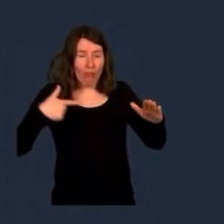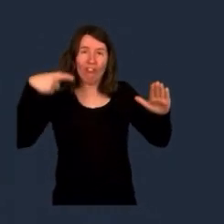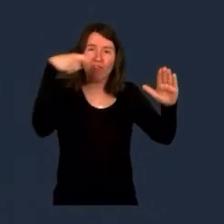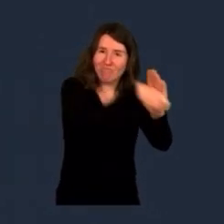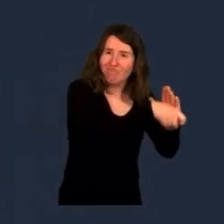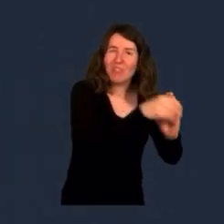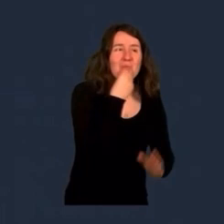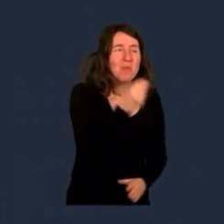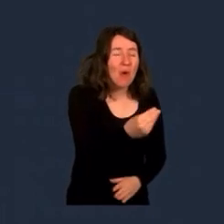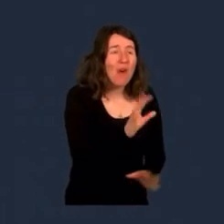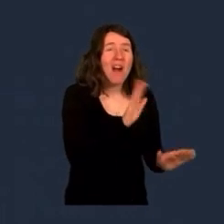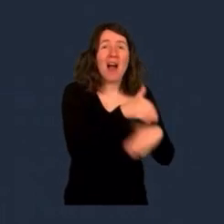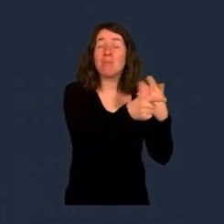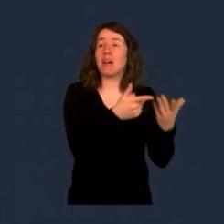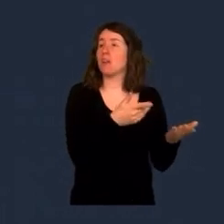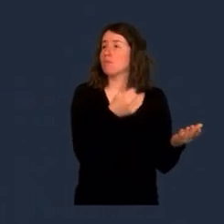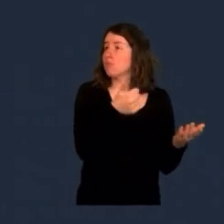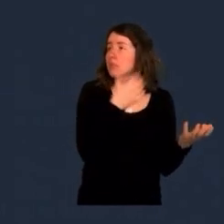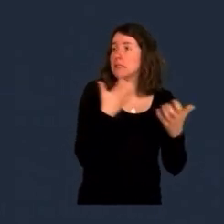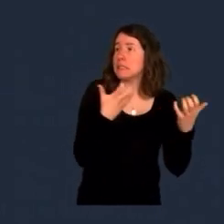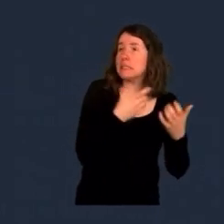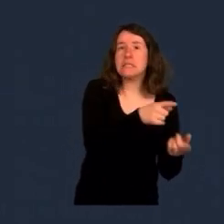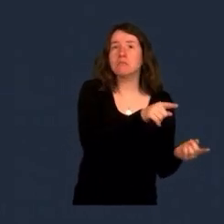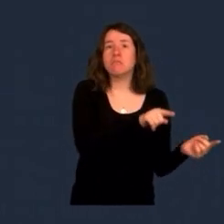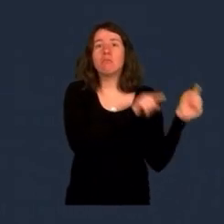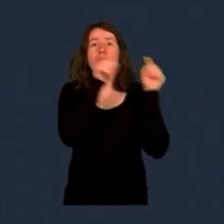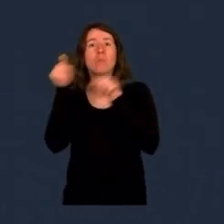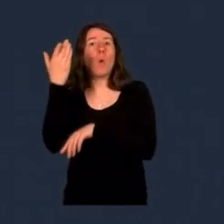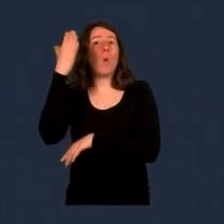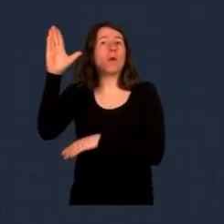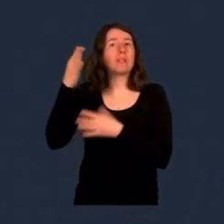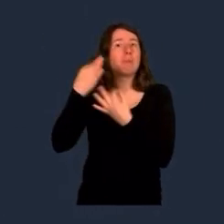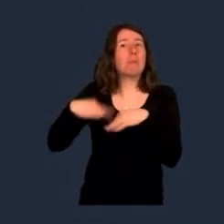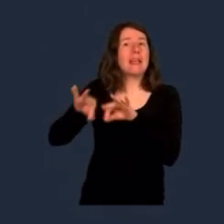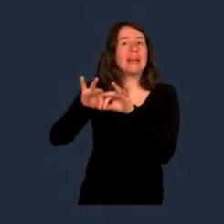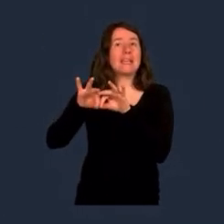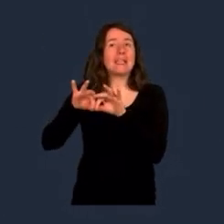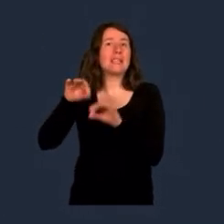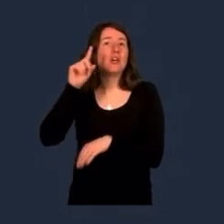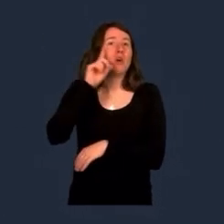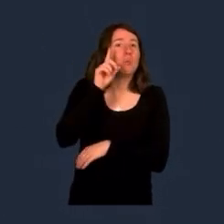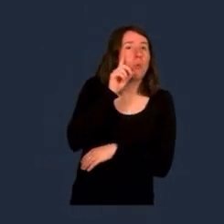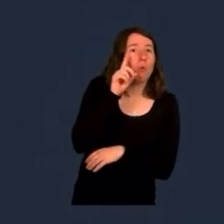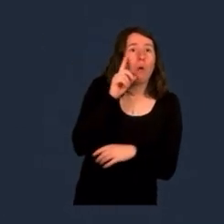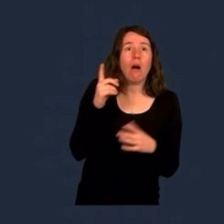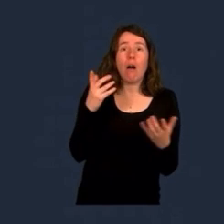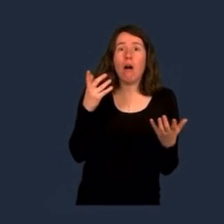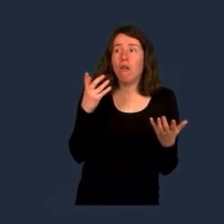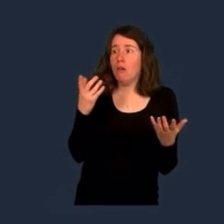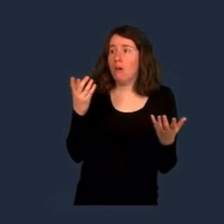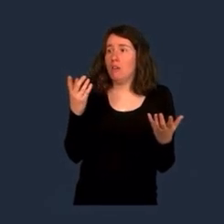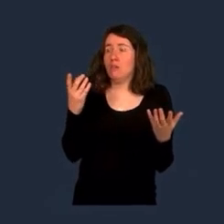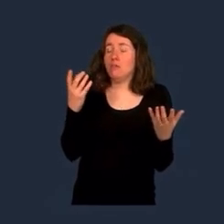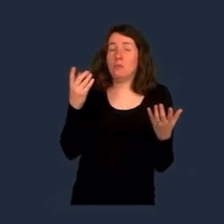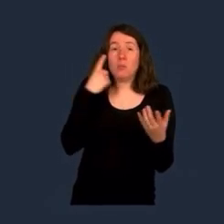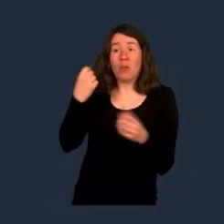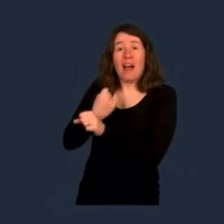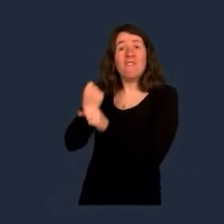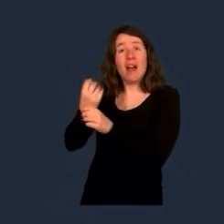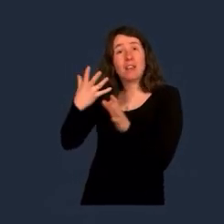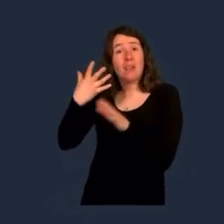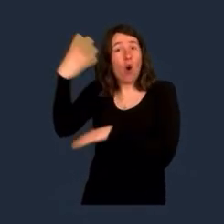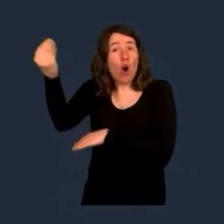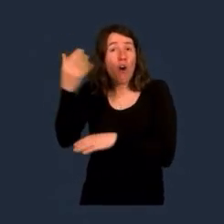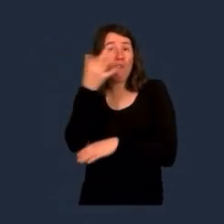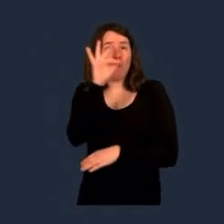décident d'aller sous d'autres cieux dans la perspective de rentabiliser leur bagage, où est l'intérêt de votre plan ? Il conviendrait